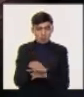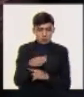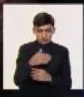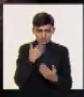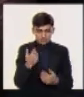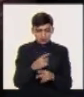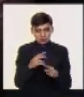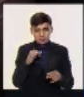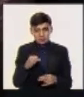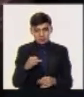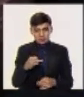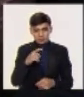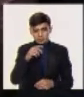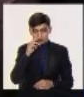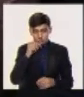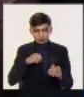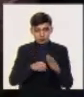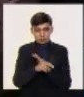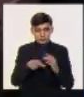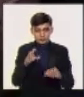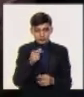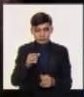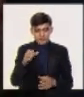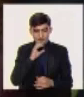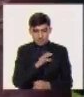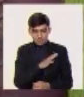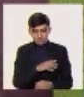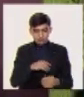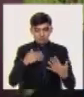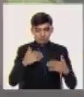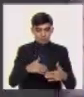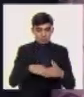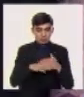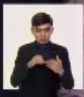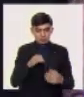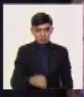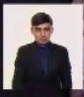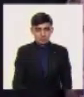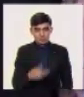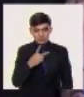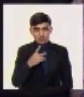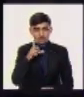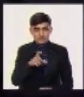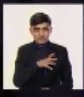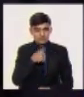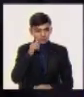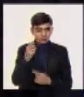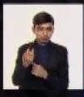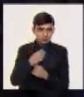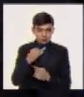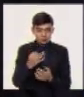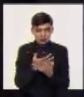У меня как ушел полтора года муж, сбежал, все деньги украл. Так, два человека вчера приехало, вообще что